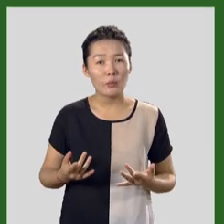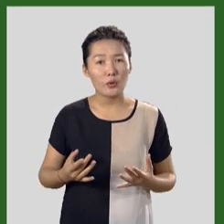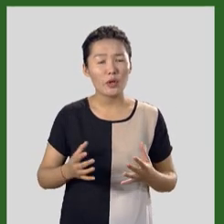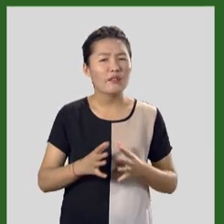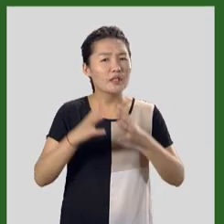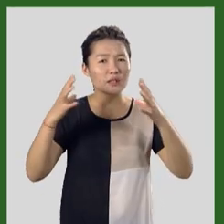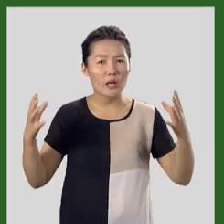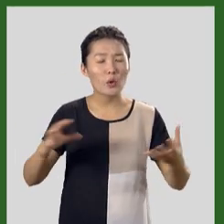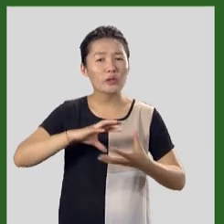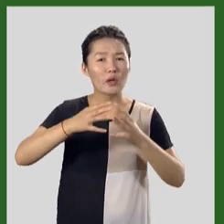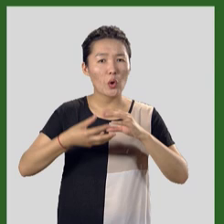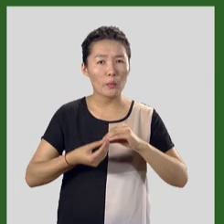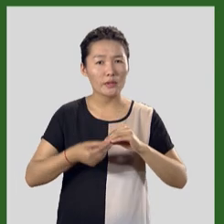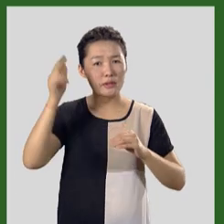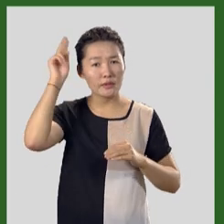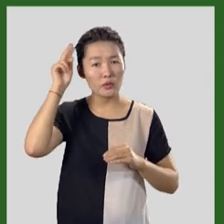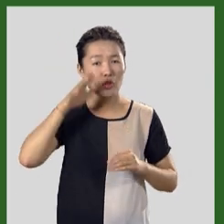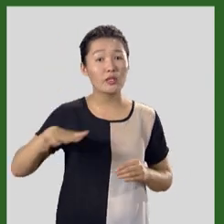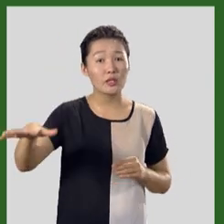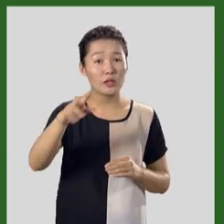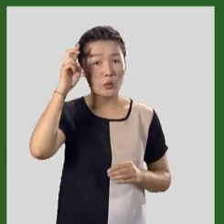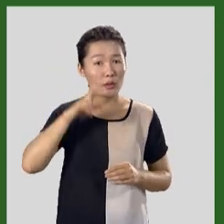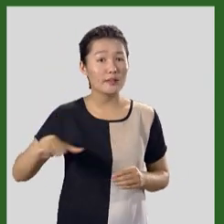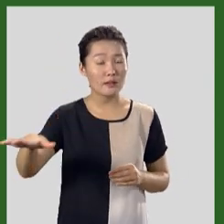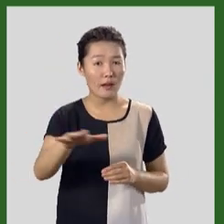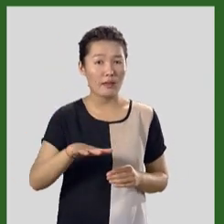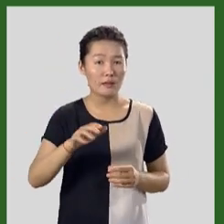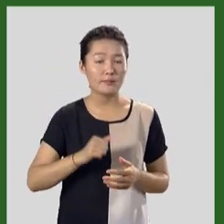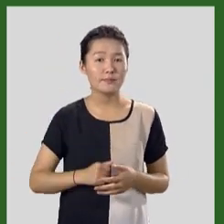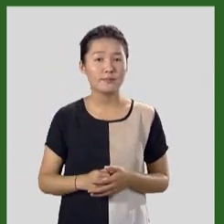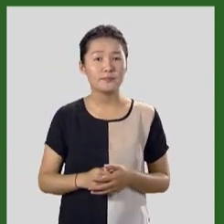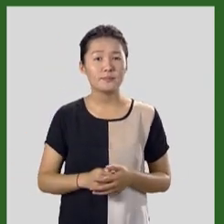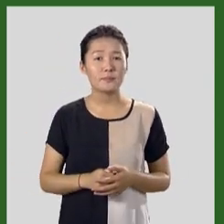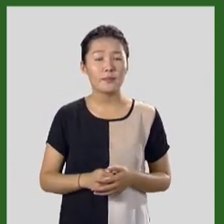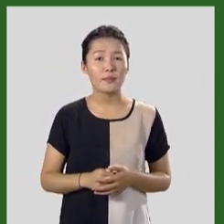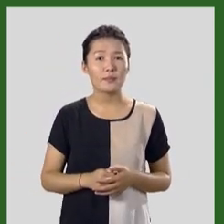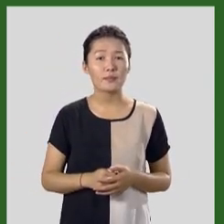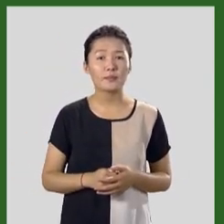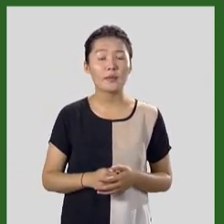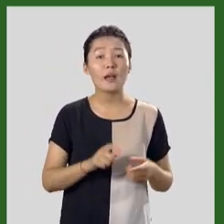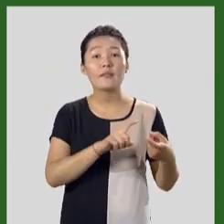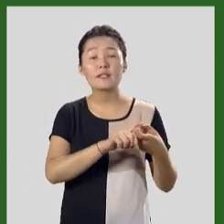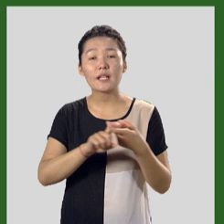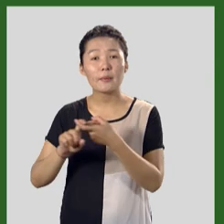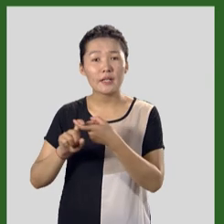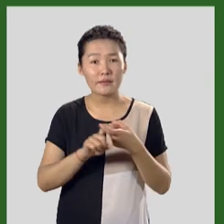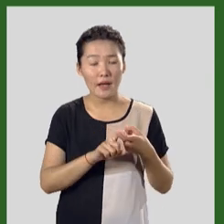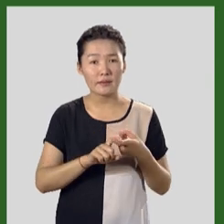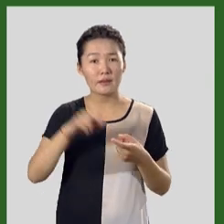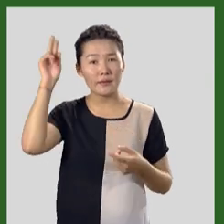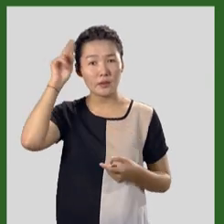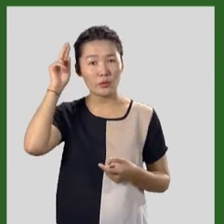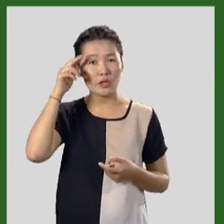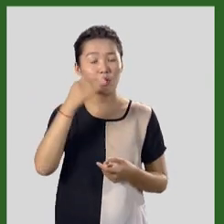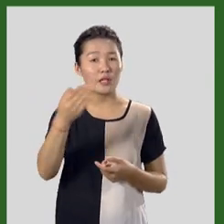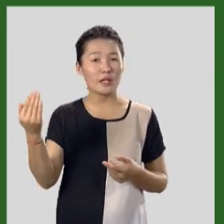изучения территории страны в целом и отдельных ее регионов, то есть взаимосвязанного изучения